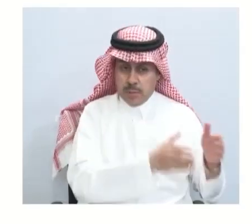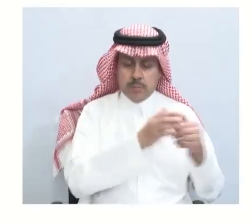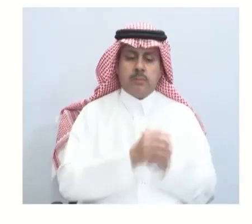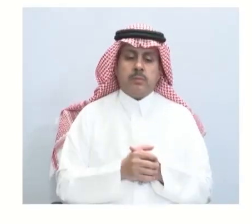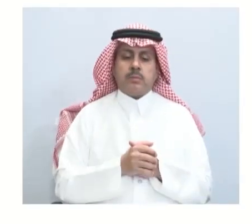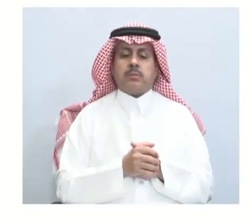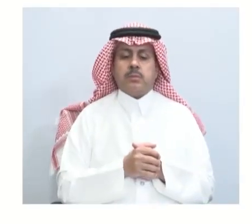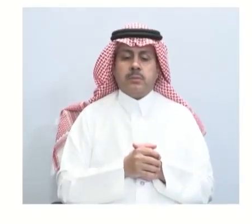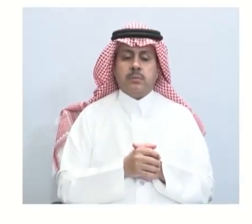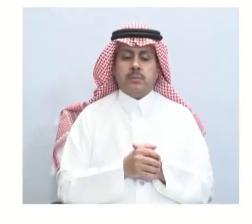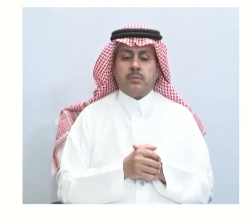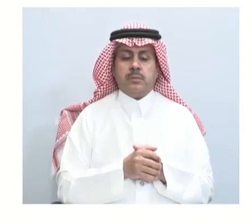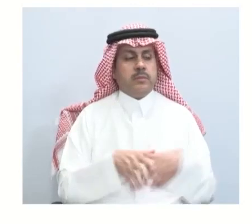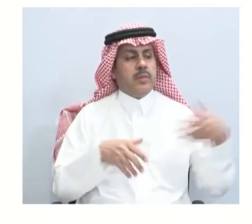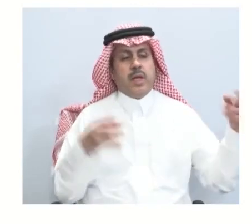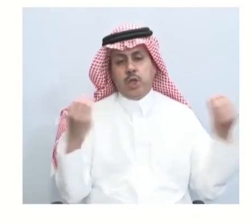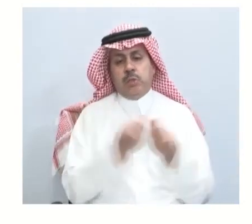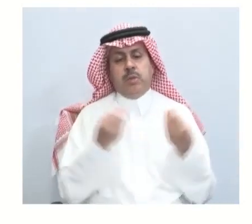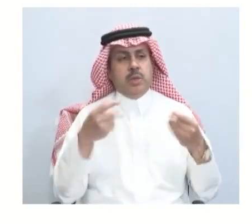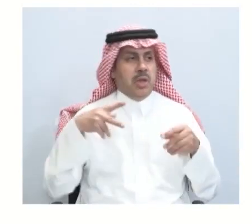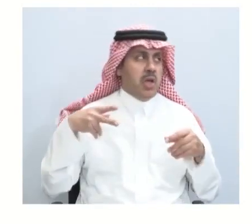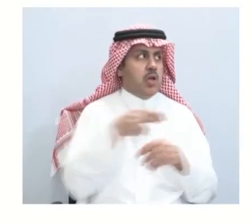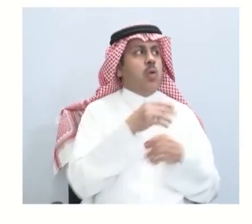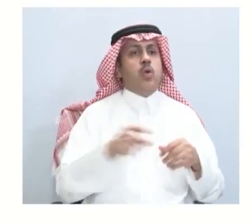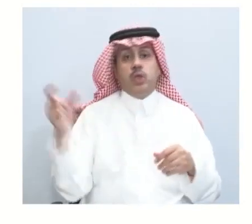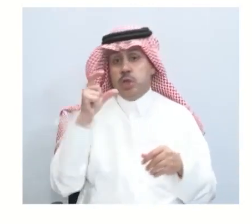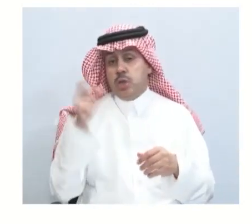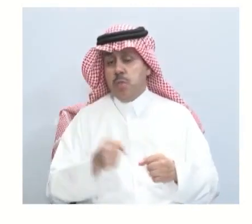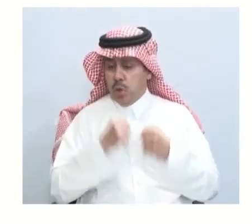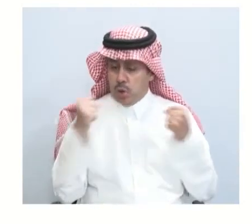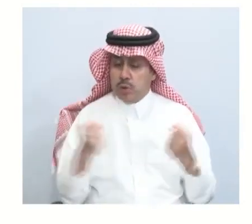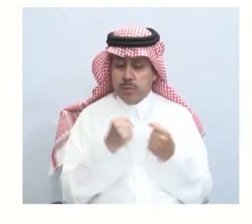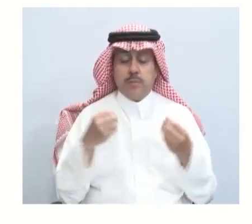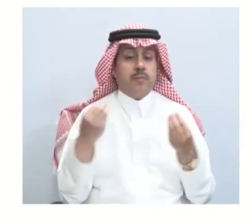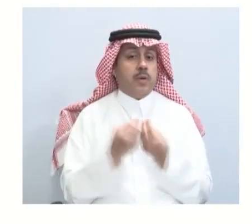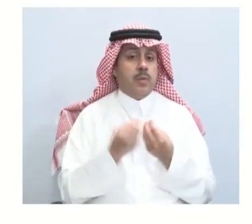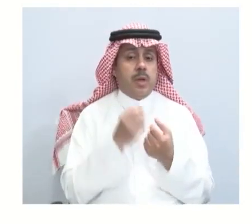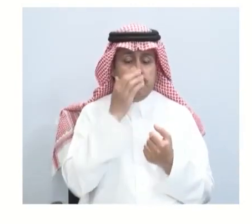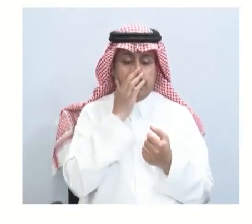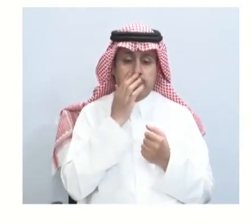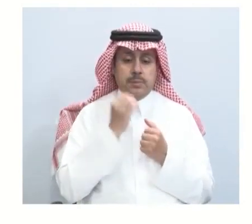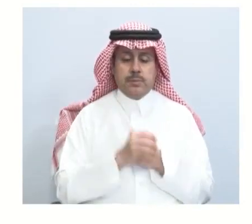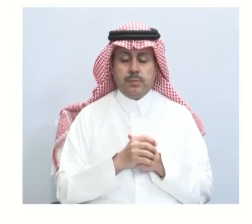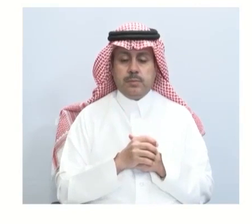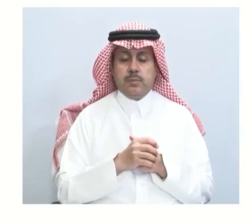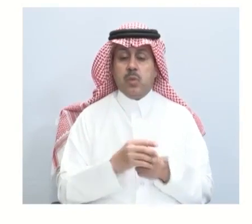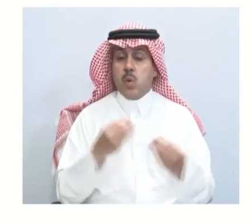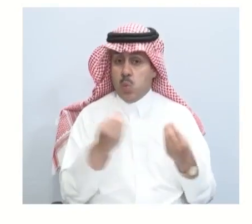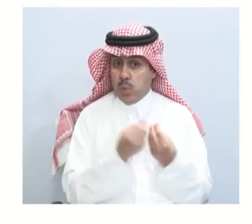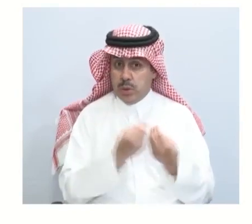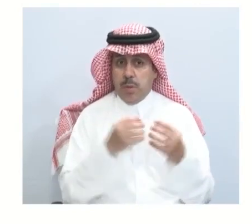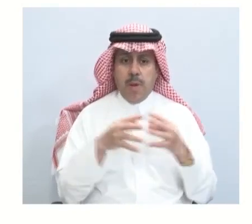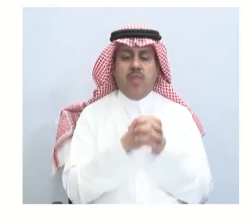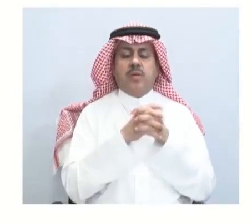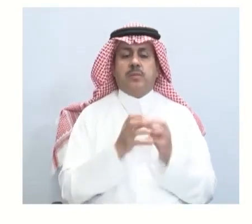الى ترك الاجتماع وديننا جاء بالحرص على ما يسبب التالف والاجتماع